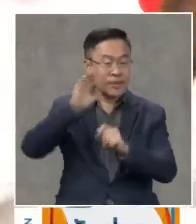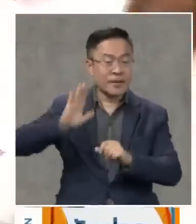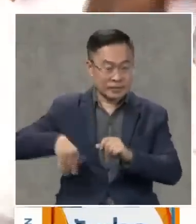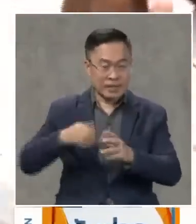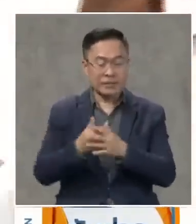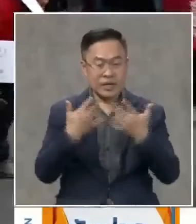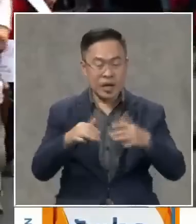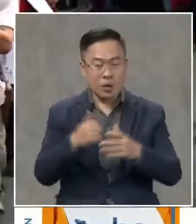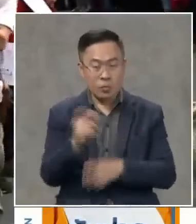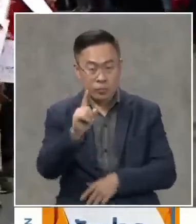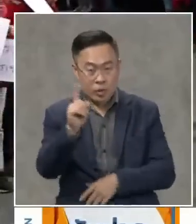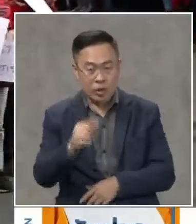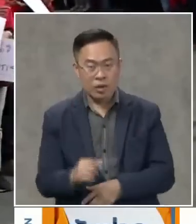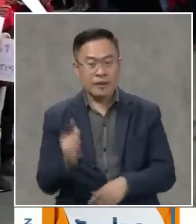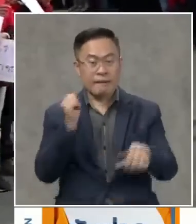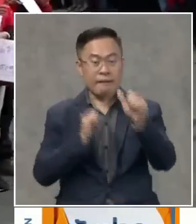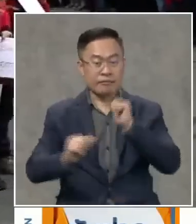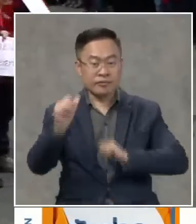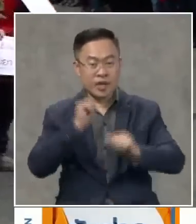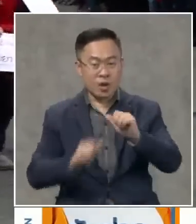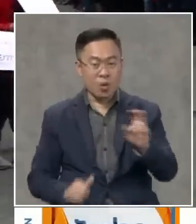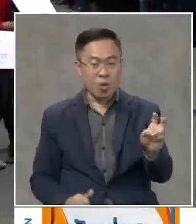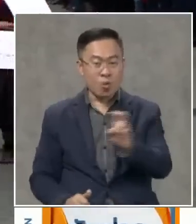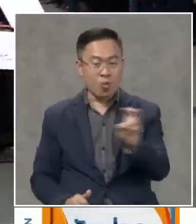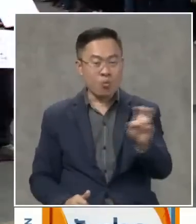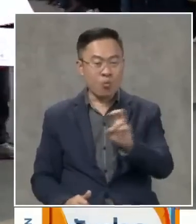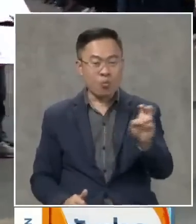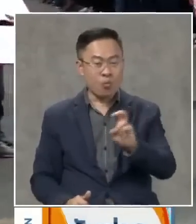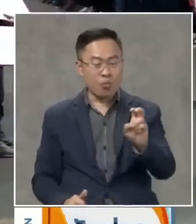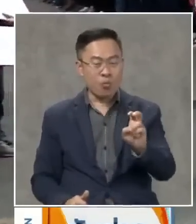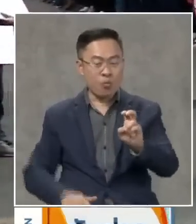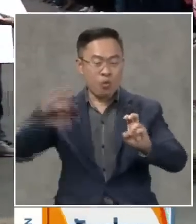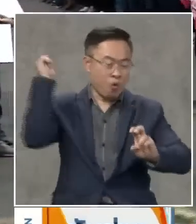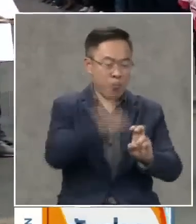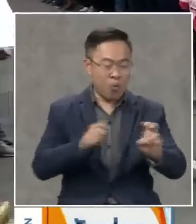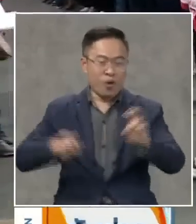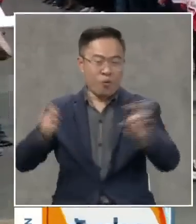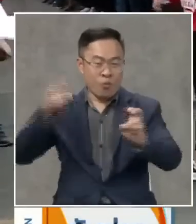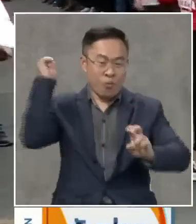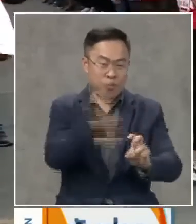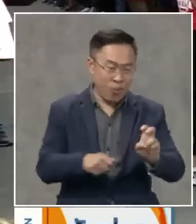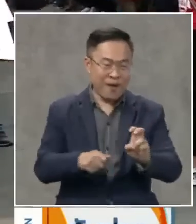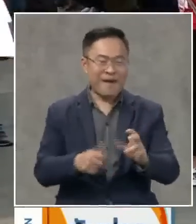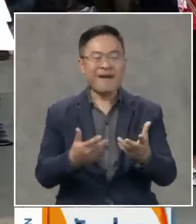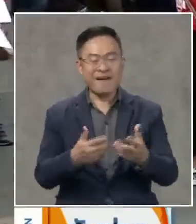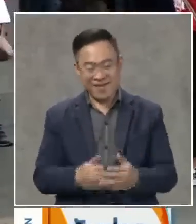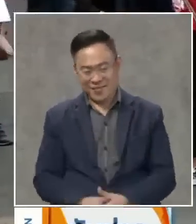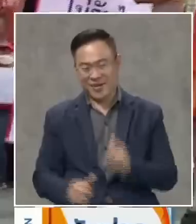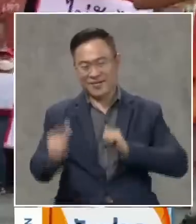ว์ตีงูเห่าค่ะส่วนช่วงเย็นก็มีเวทีปราศรัยใหญ่ที่บริเวณสนามกีฬาโรงเรียนปล้องวิทยาค